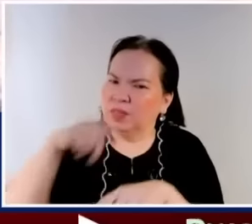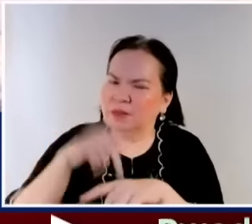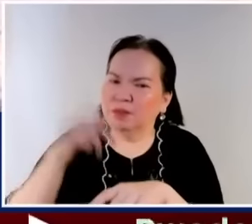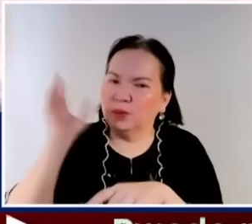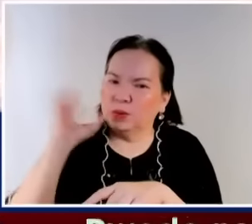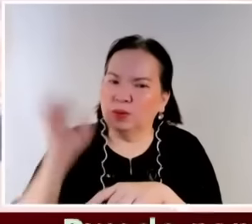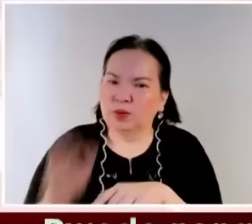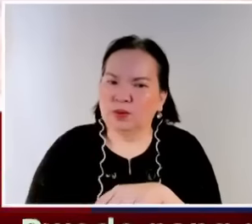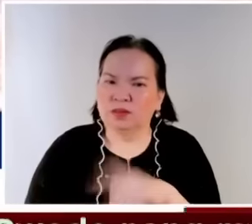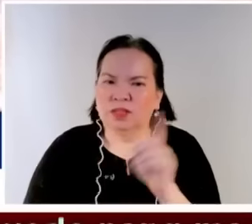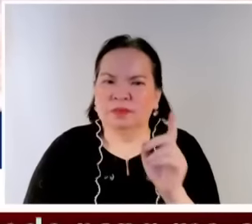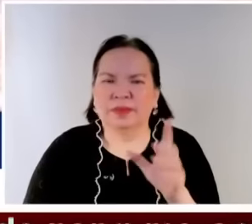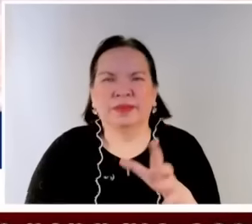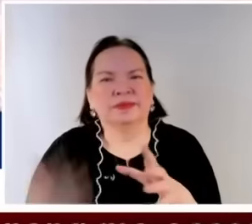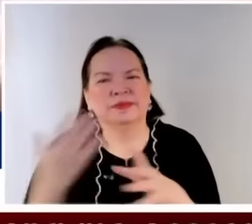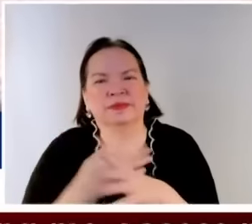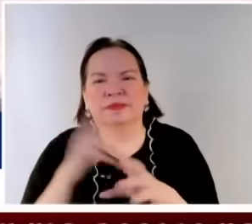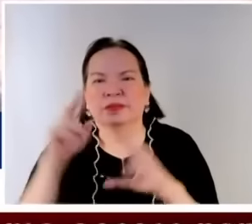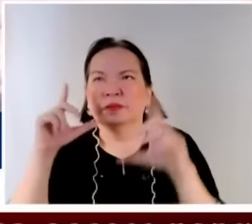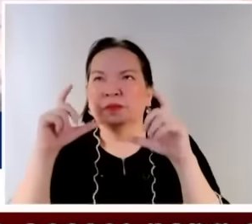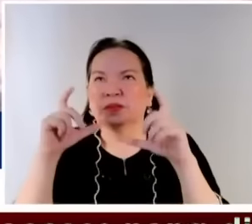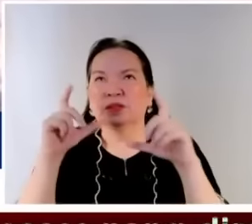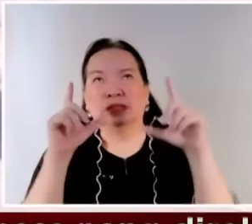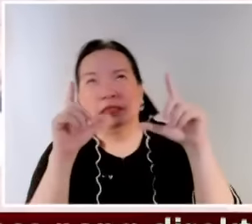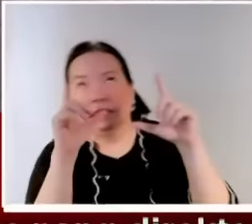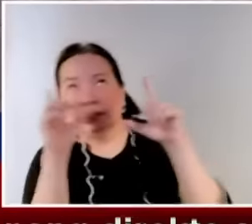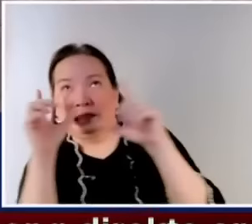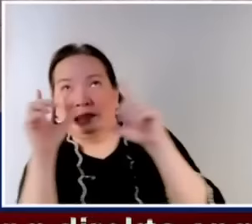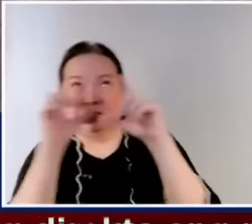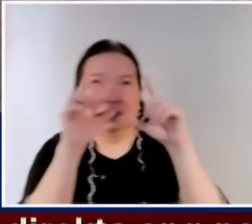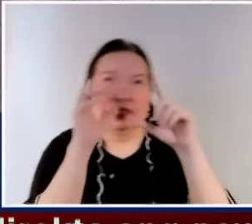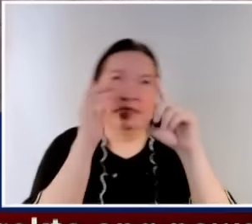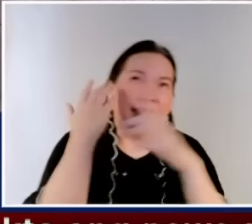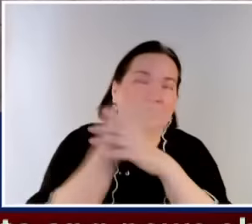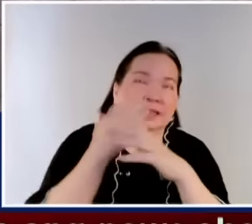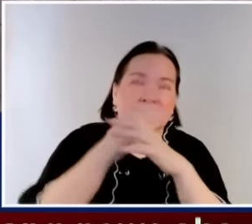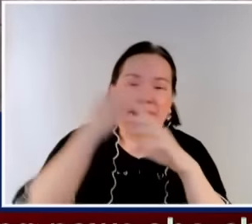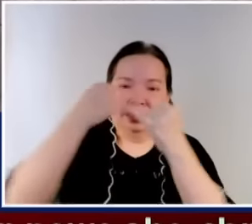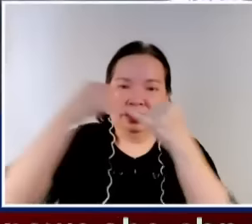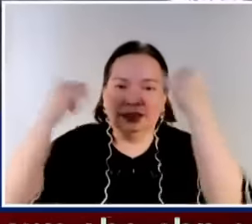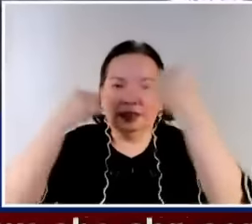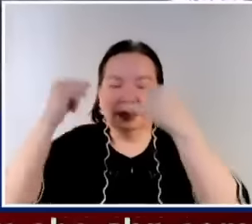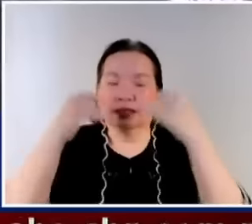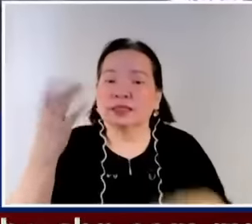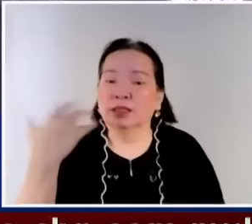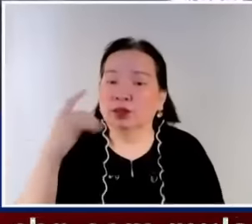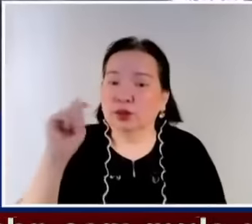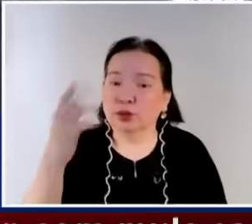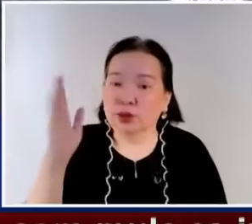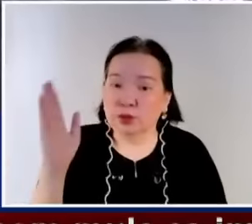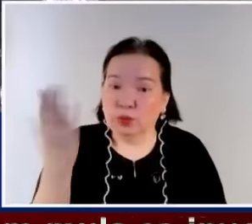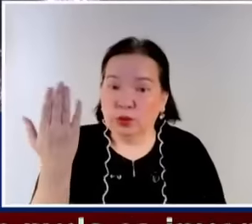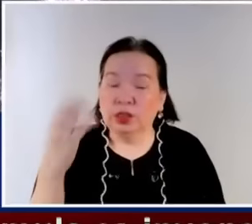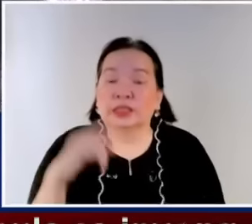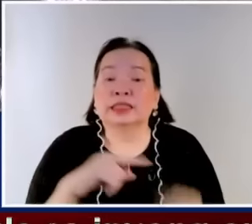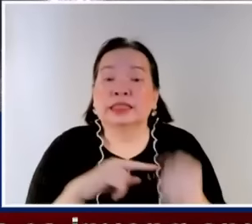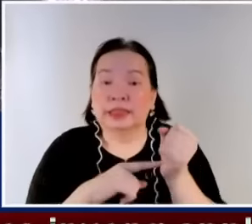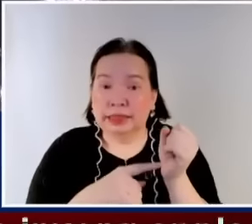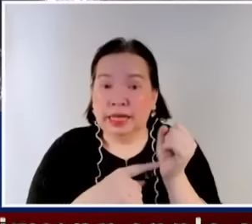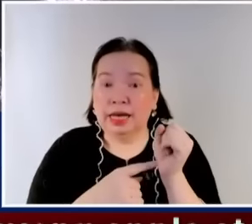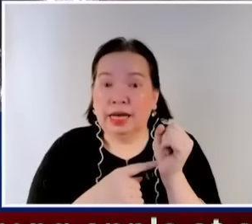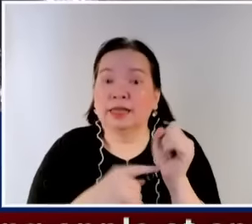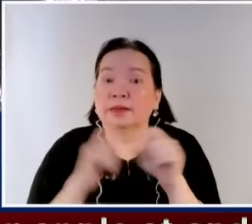Sa gabal, sa mga picture. Kasi pag picture, masasama yan eh. Nitong Huwebes ng umaga, sinimulan na ng Meralco at